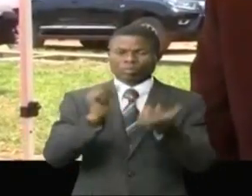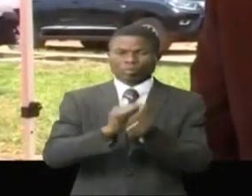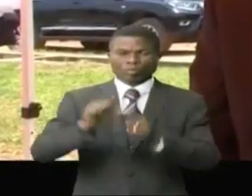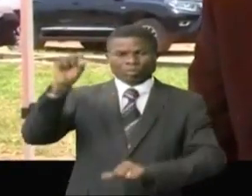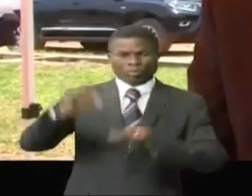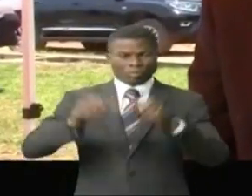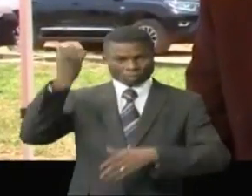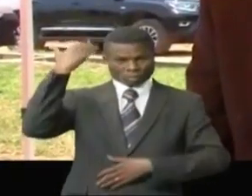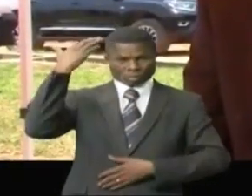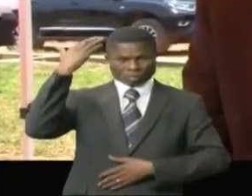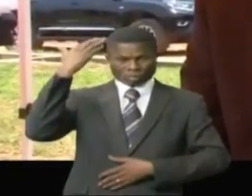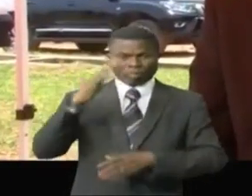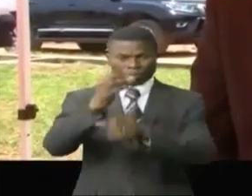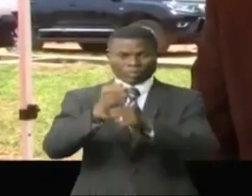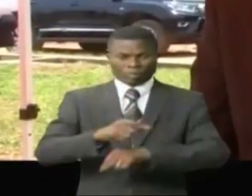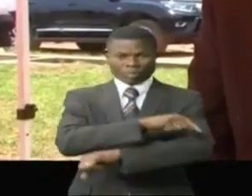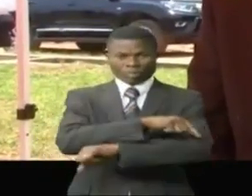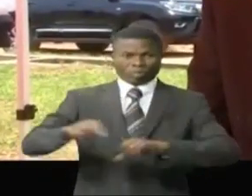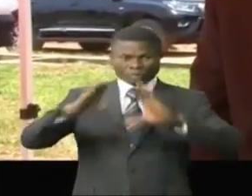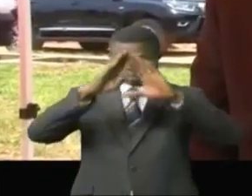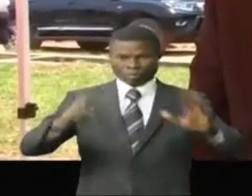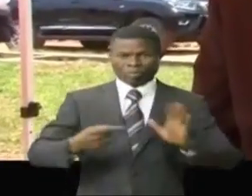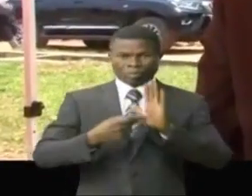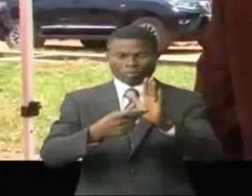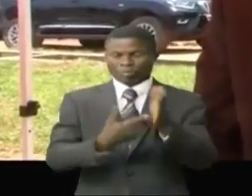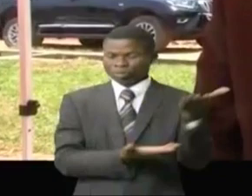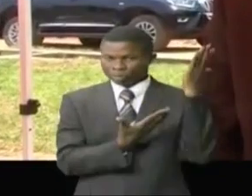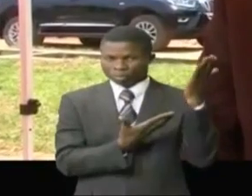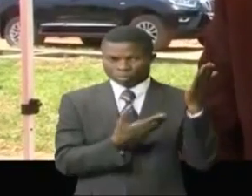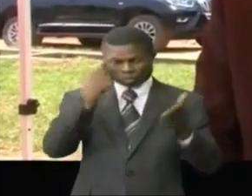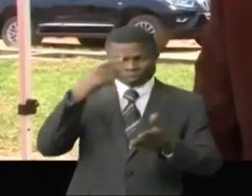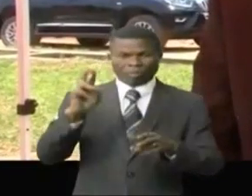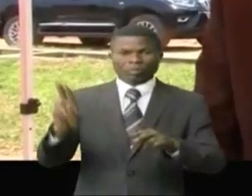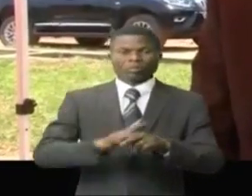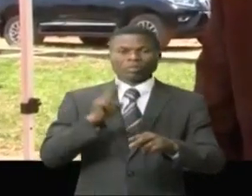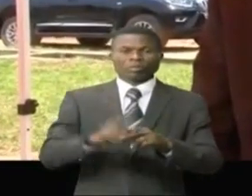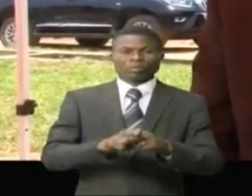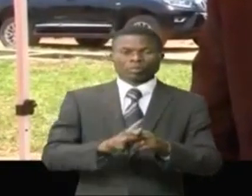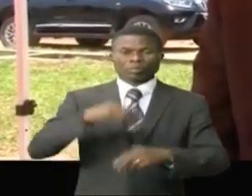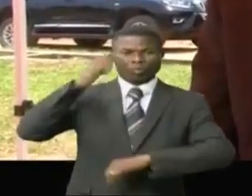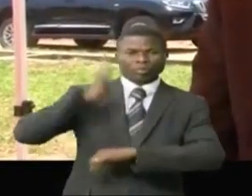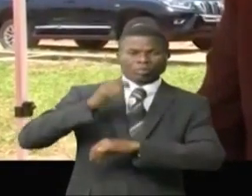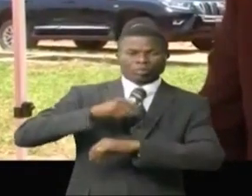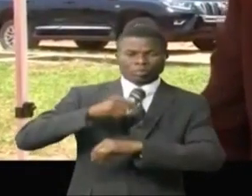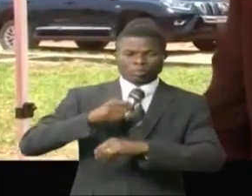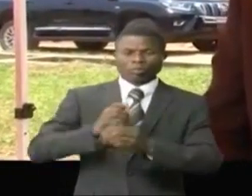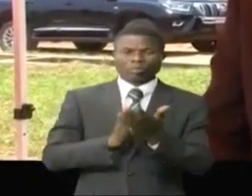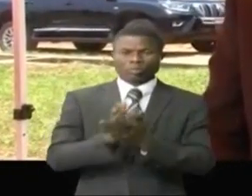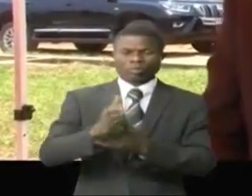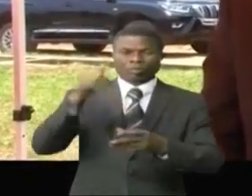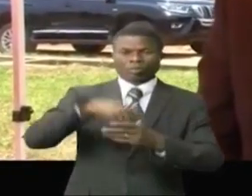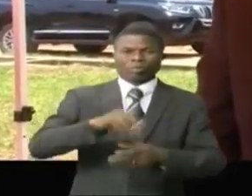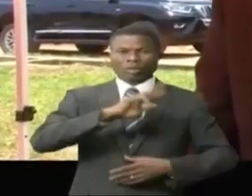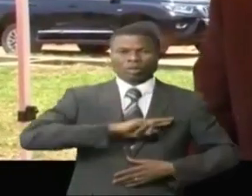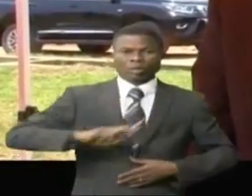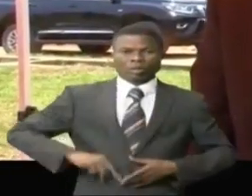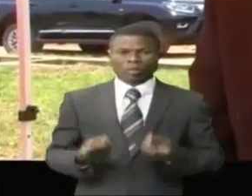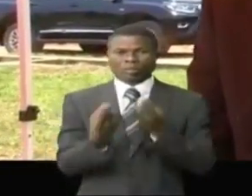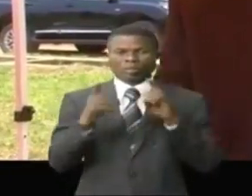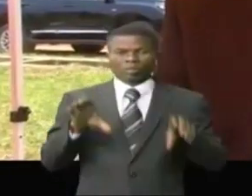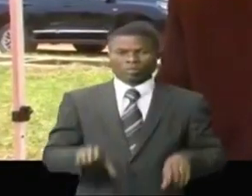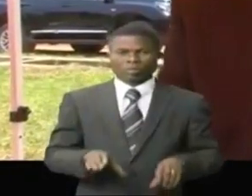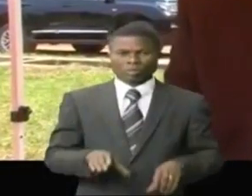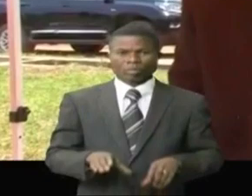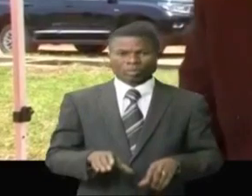La réception de ces bâtiments marque un pas important vers la mise en œuvre d'une justice transitionnelle en République démocratique du